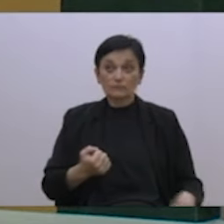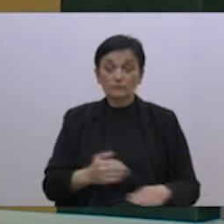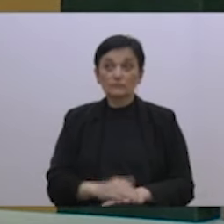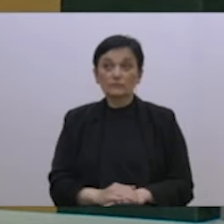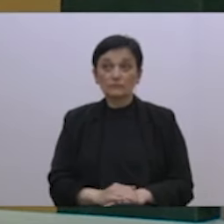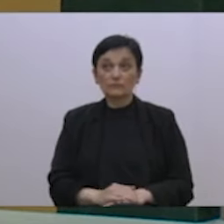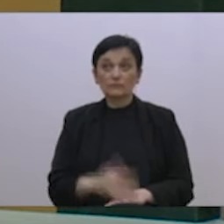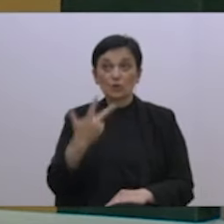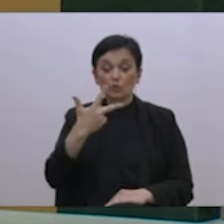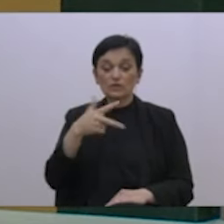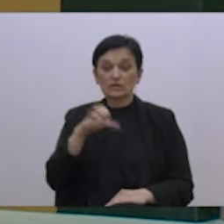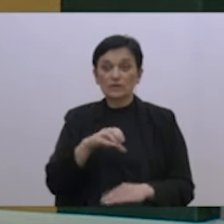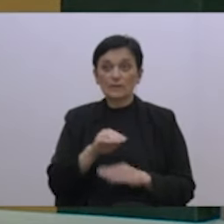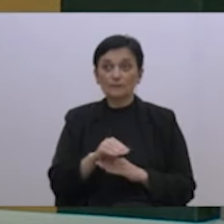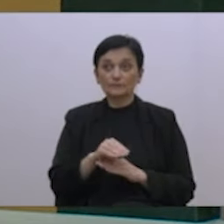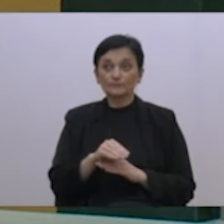30.